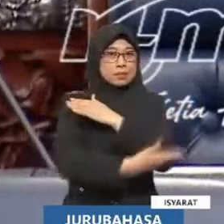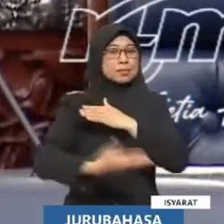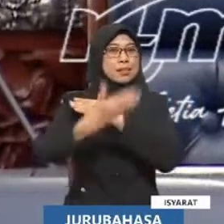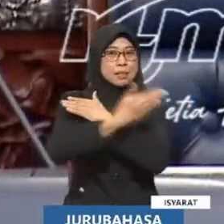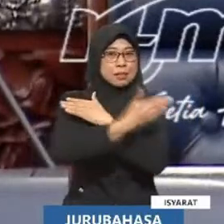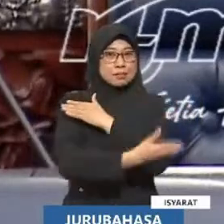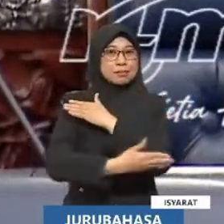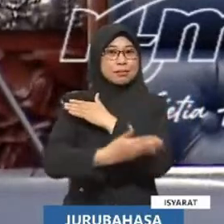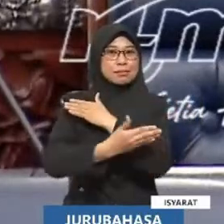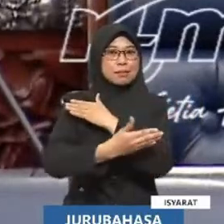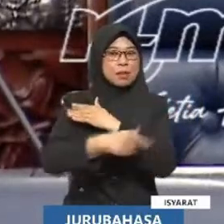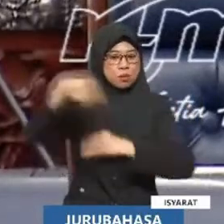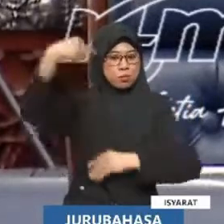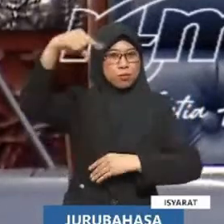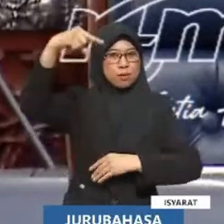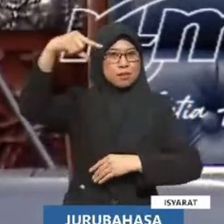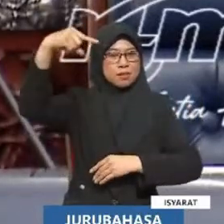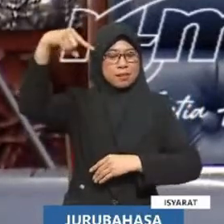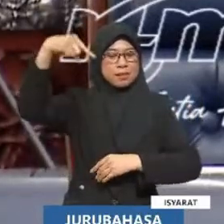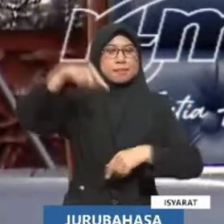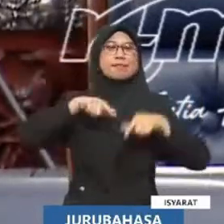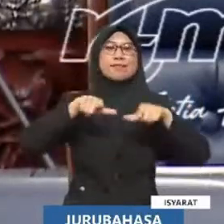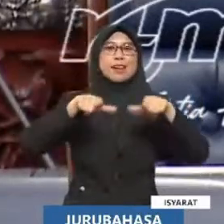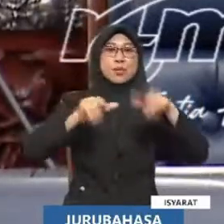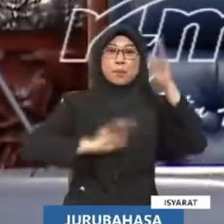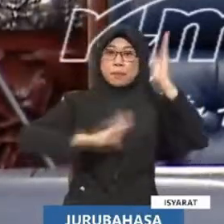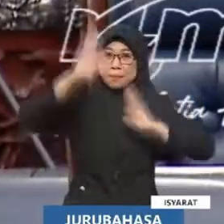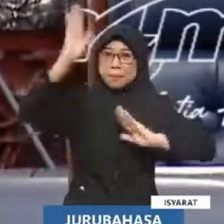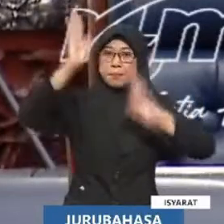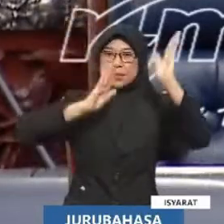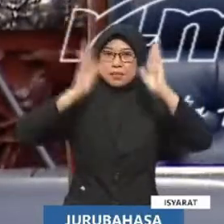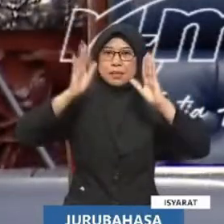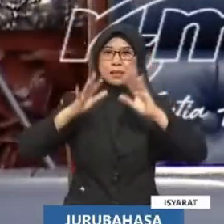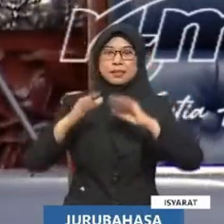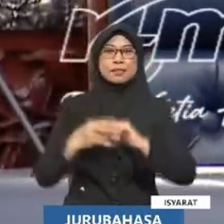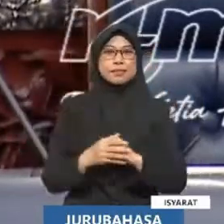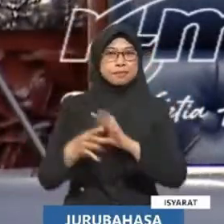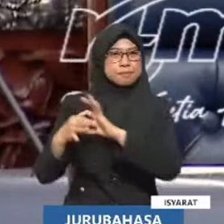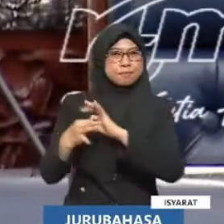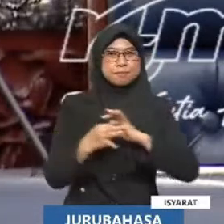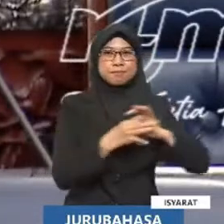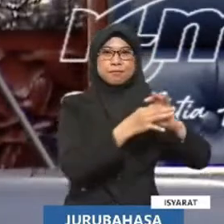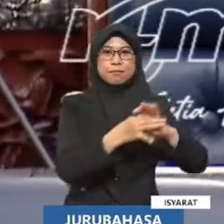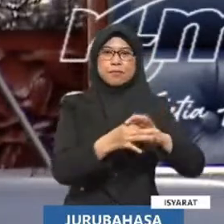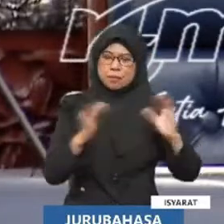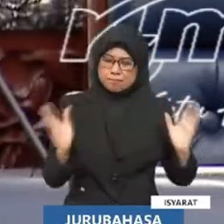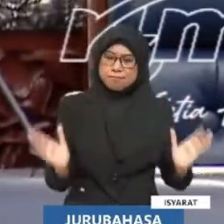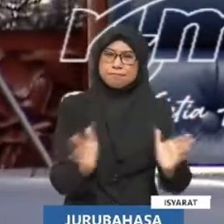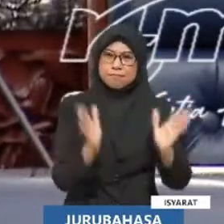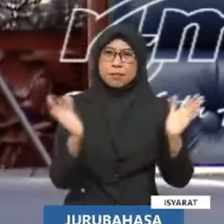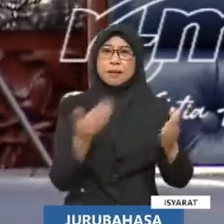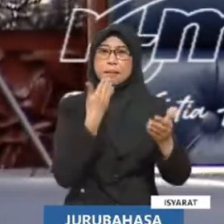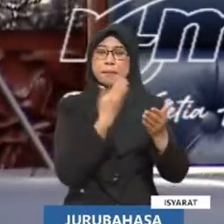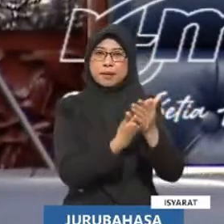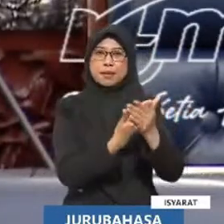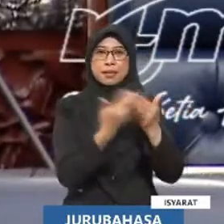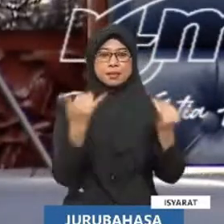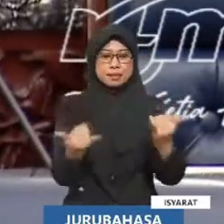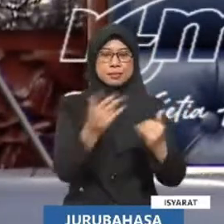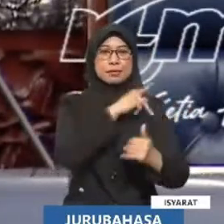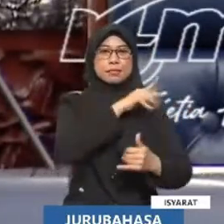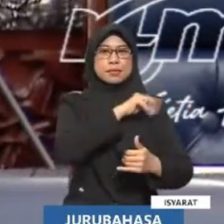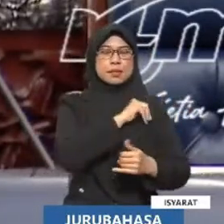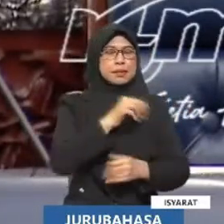terhadap quality kayu-kayu kita dan duduk album nct sangatlah menggalakkan jadi kemudian